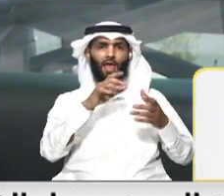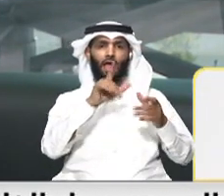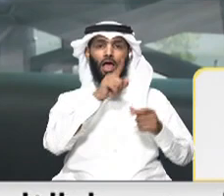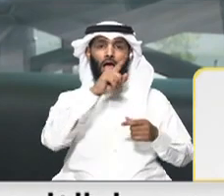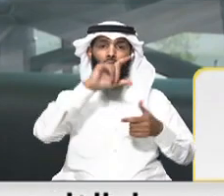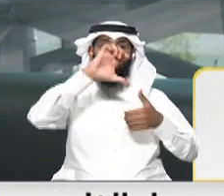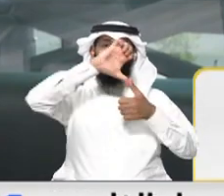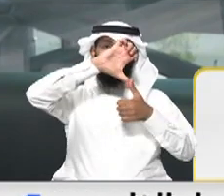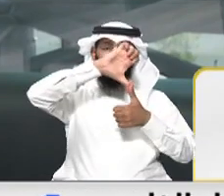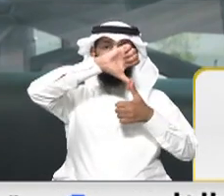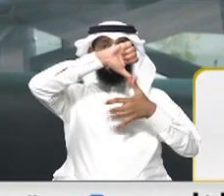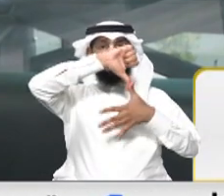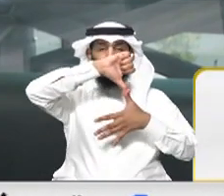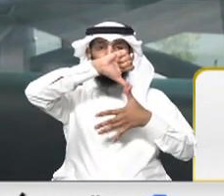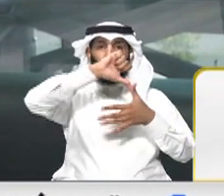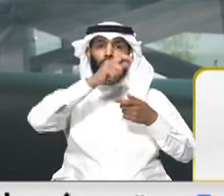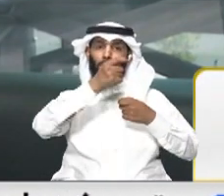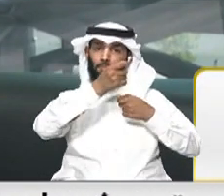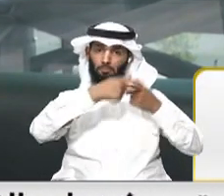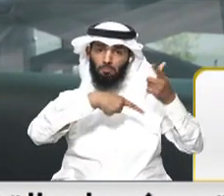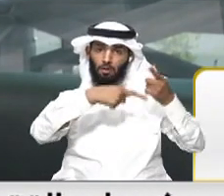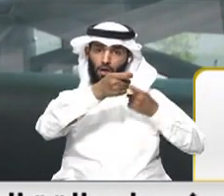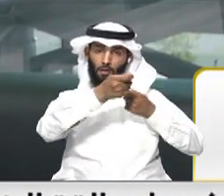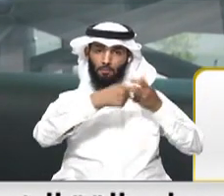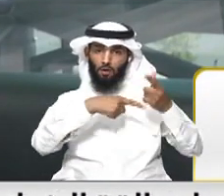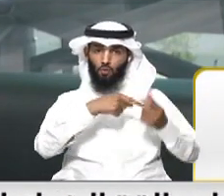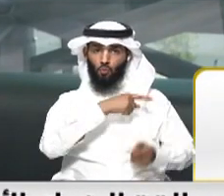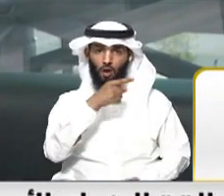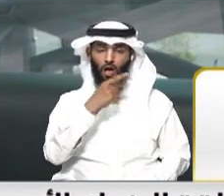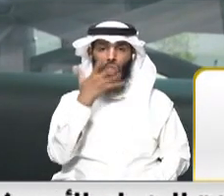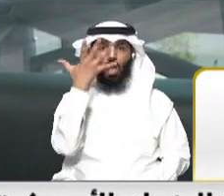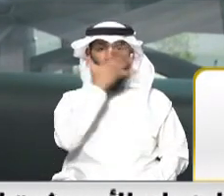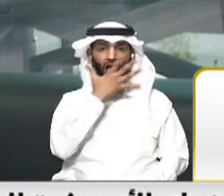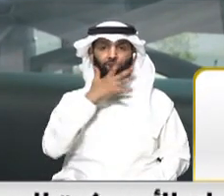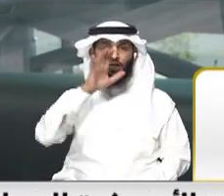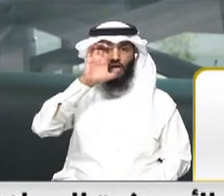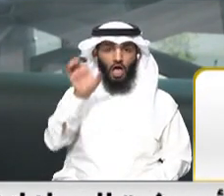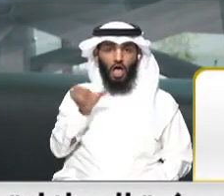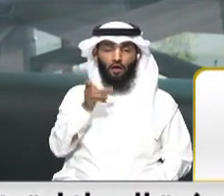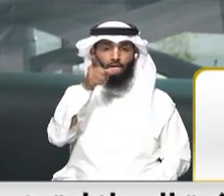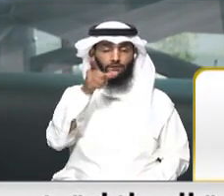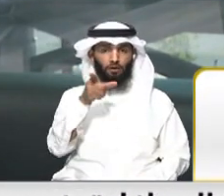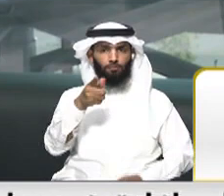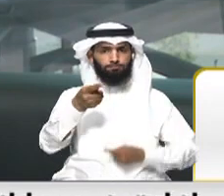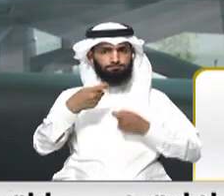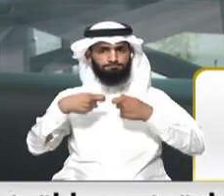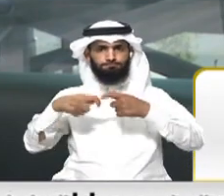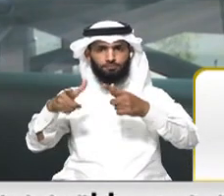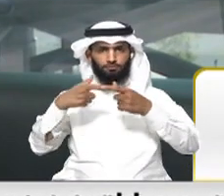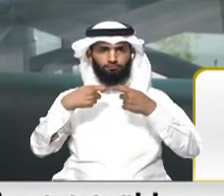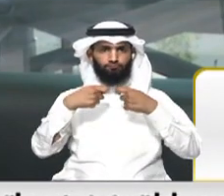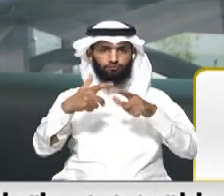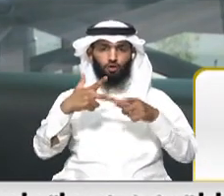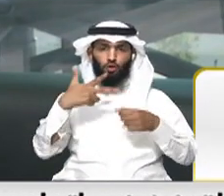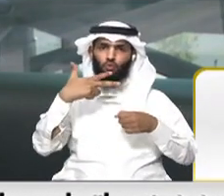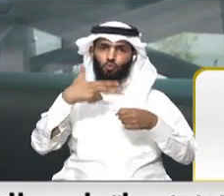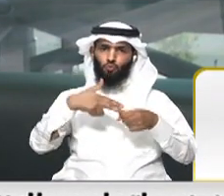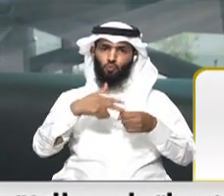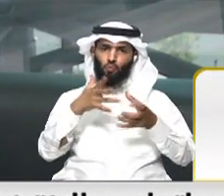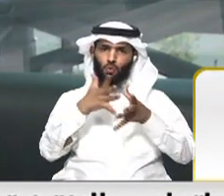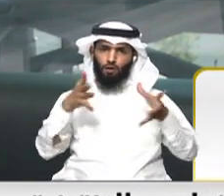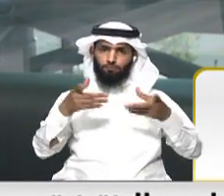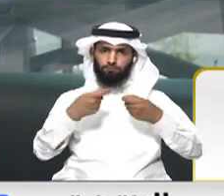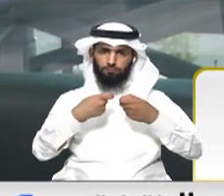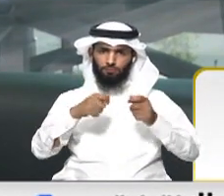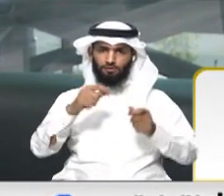الى وصول الى السوق الافريقي وتم تزويدهم بمنتجات ضخمه من من الديزل